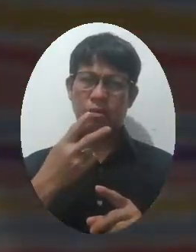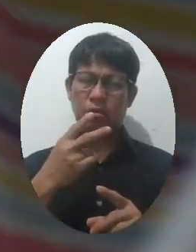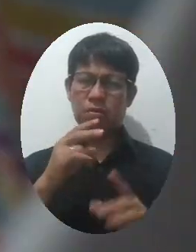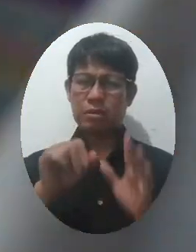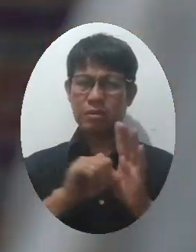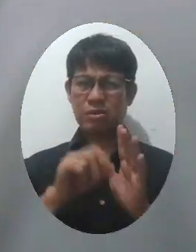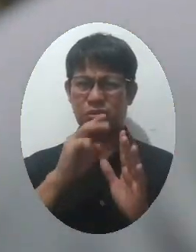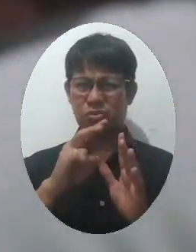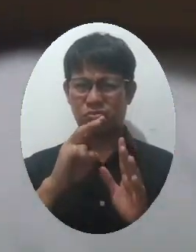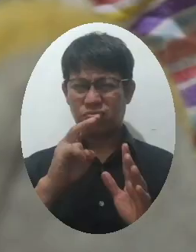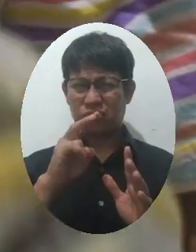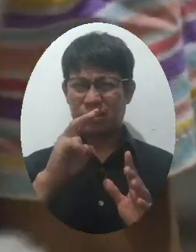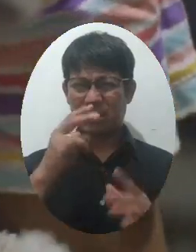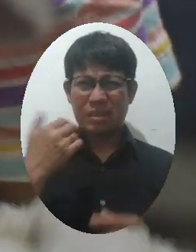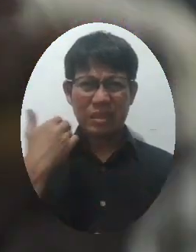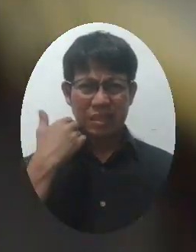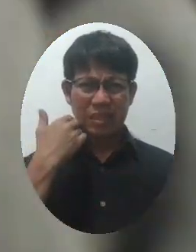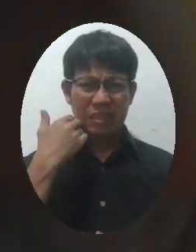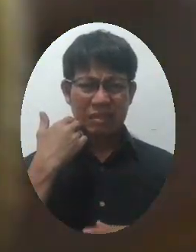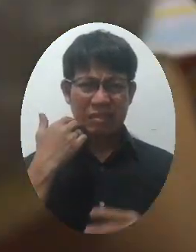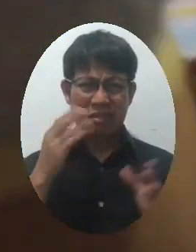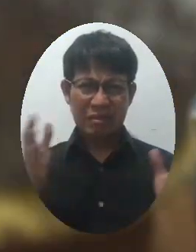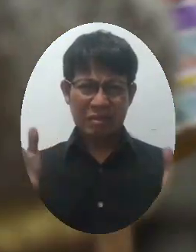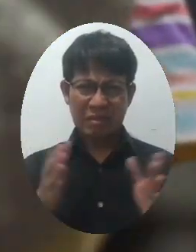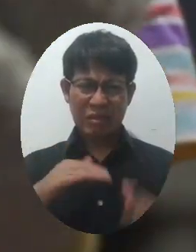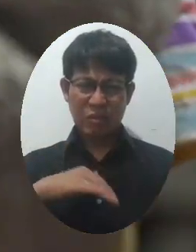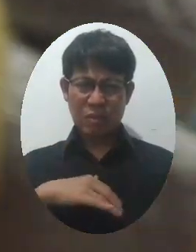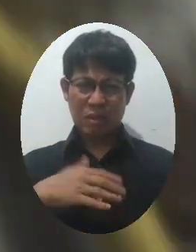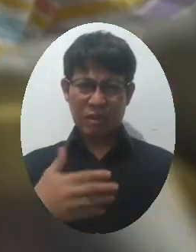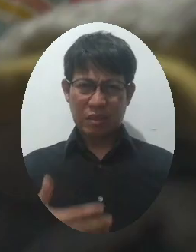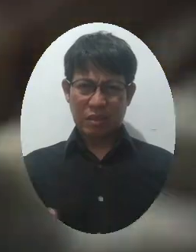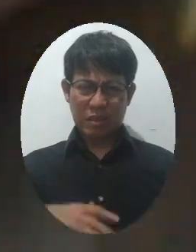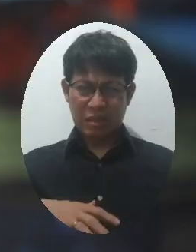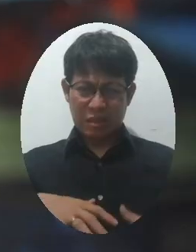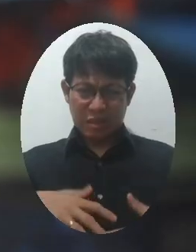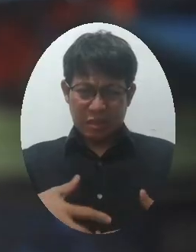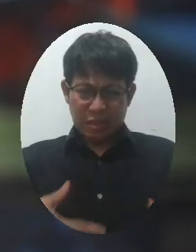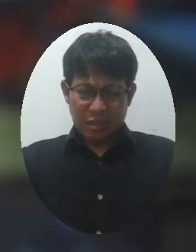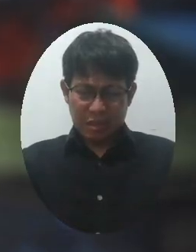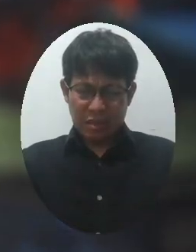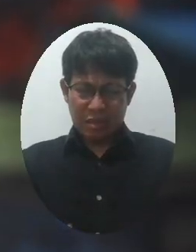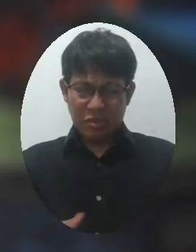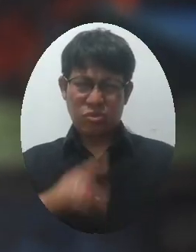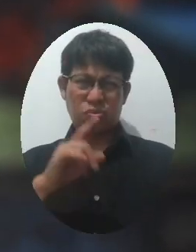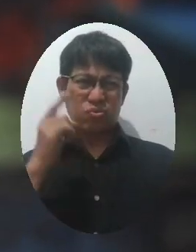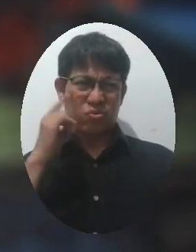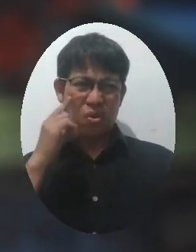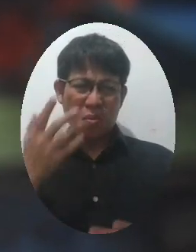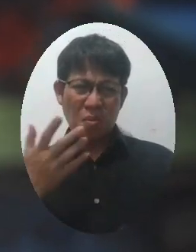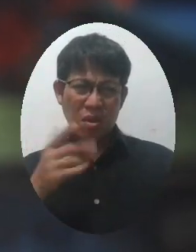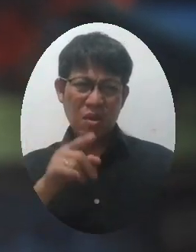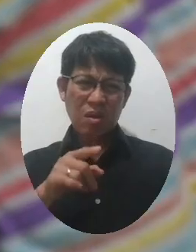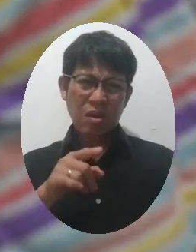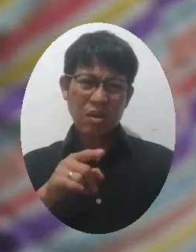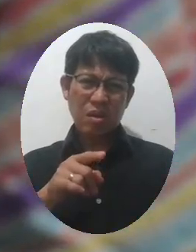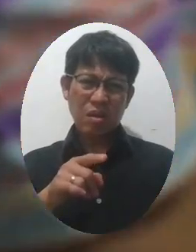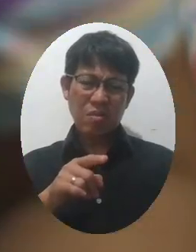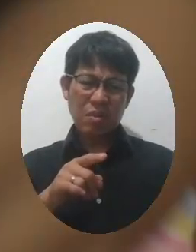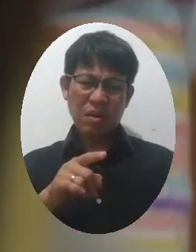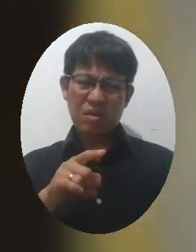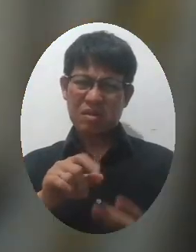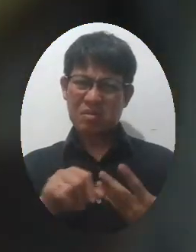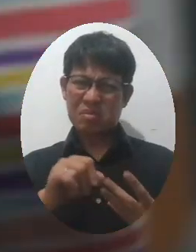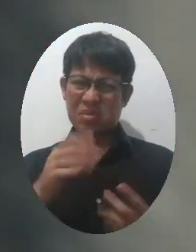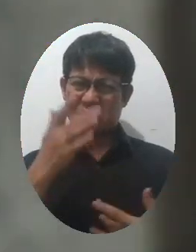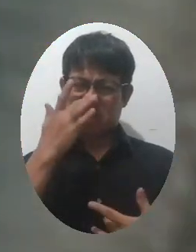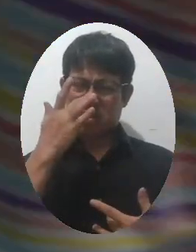siya, umapayat, lumalaki yung tiyan, akala namin sakit lang po na simple